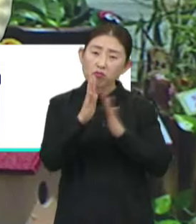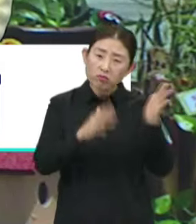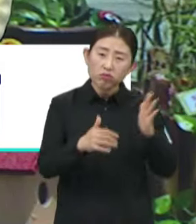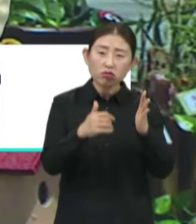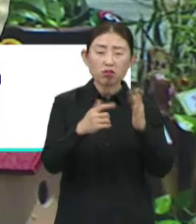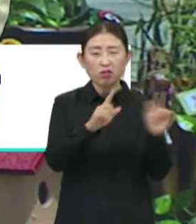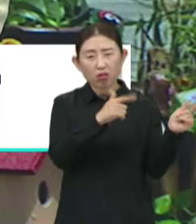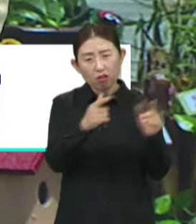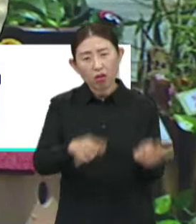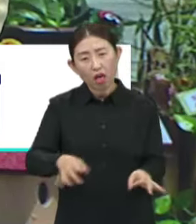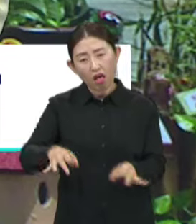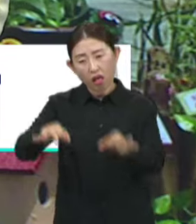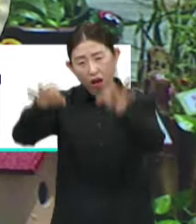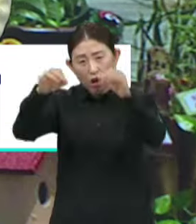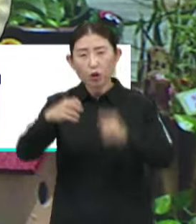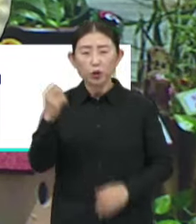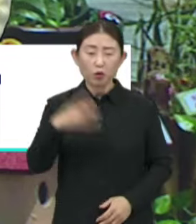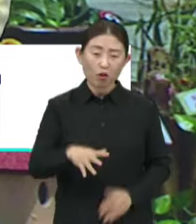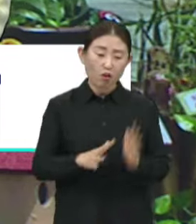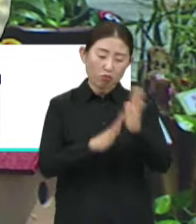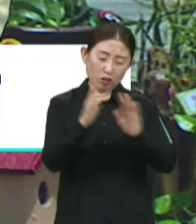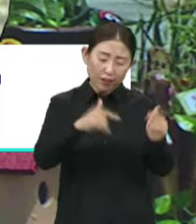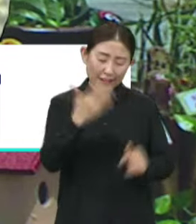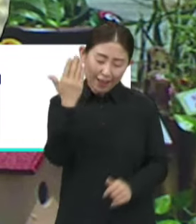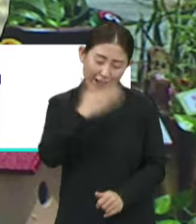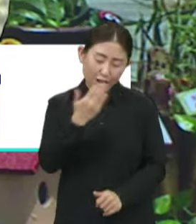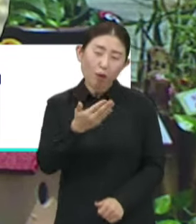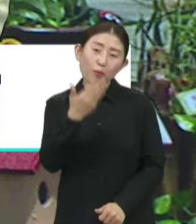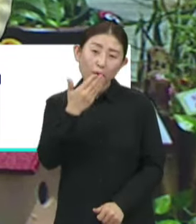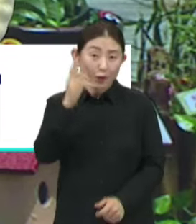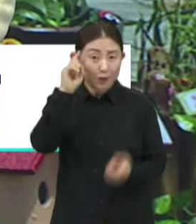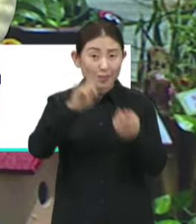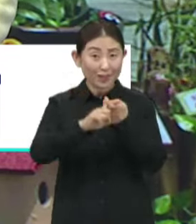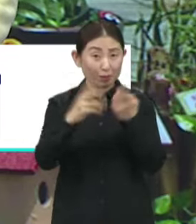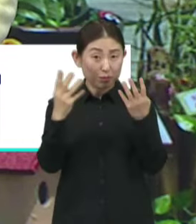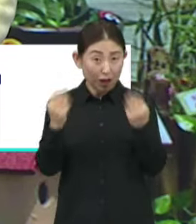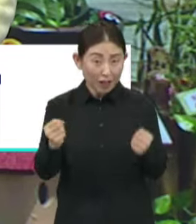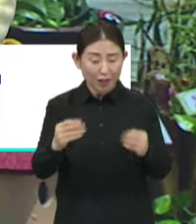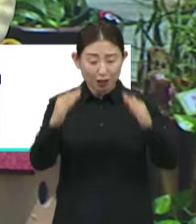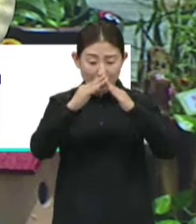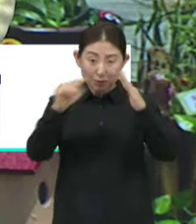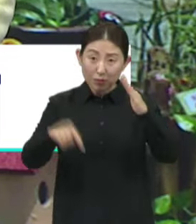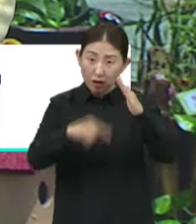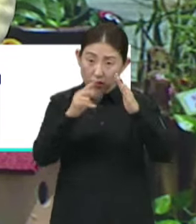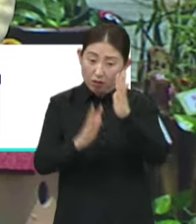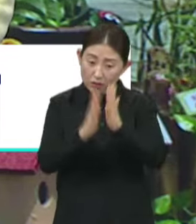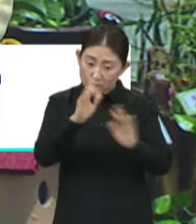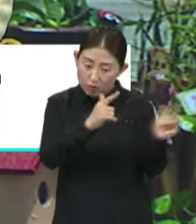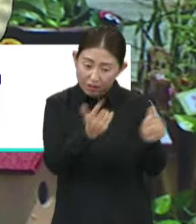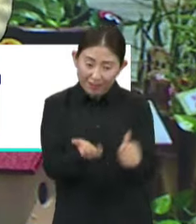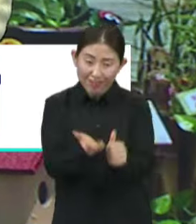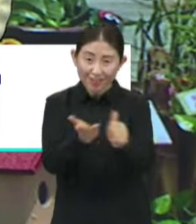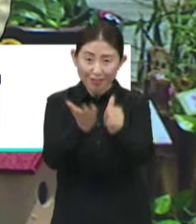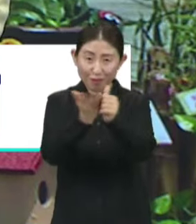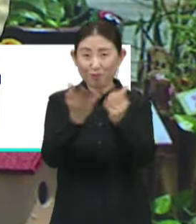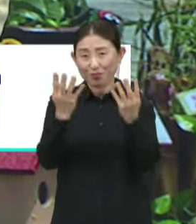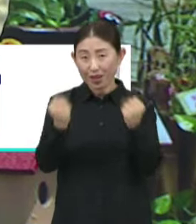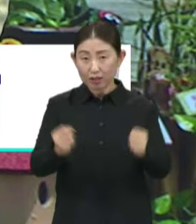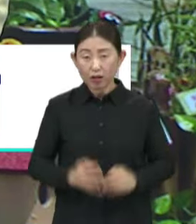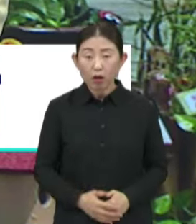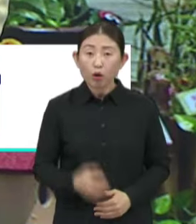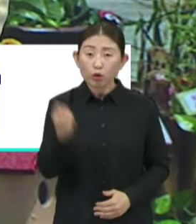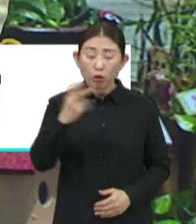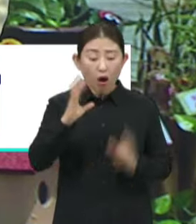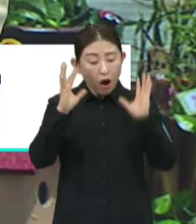요즘 농산물 가격이 오르고 유기농 농산물에 대한 관심이 높아지면서 집에서 채소 기르는 분들이 늘고 있는데요. 아이들